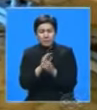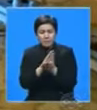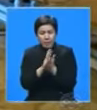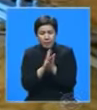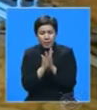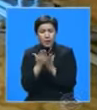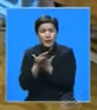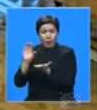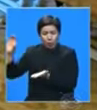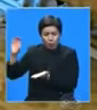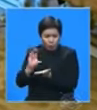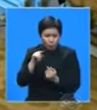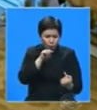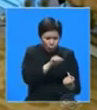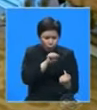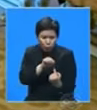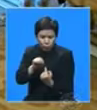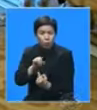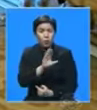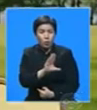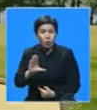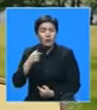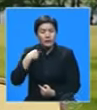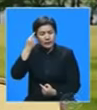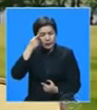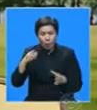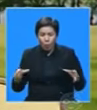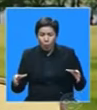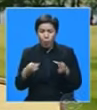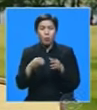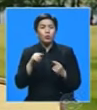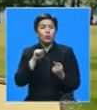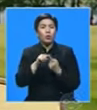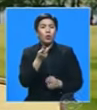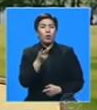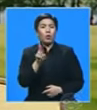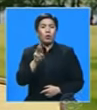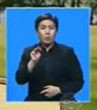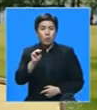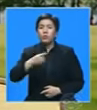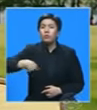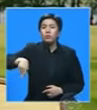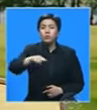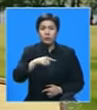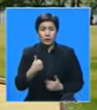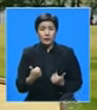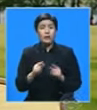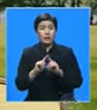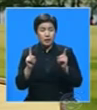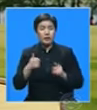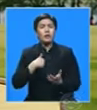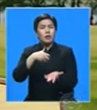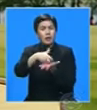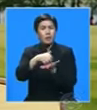ลี่ยนงบประมาณต่างๆให้มันเหมาะสมนะครับเป็นการคิดร่วมกันของรัฐมนตรีนะครับของคณะมนตรีทั้งหมดนะครับแต่ทั้งหมดนั้นผม